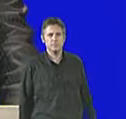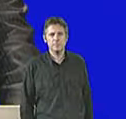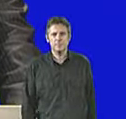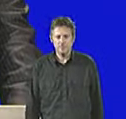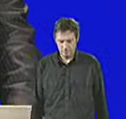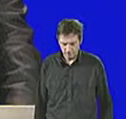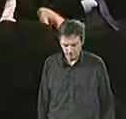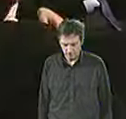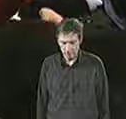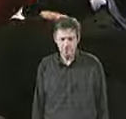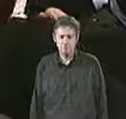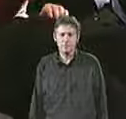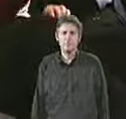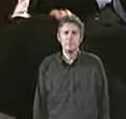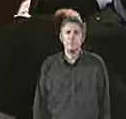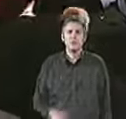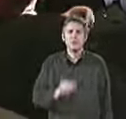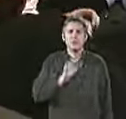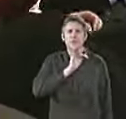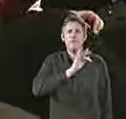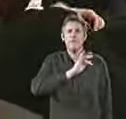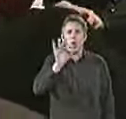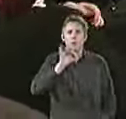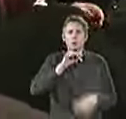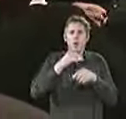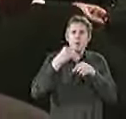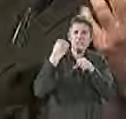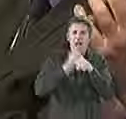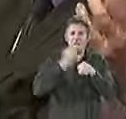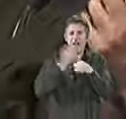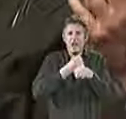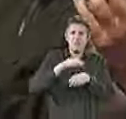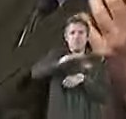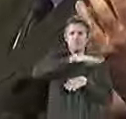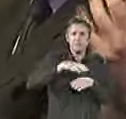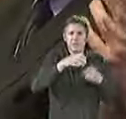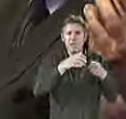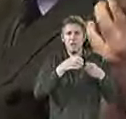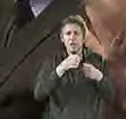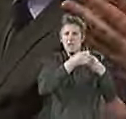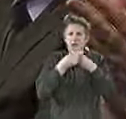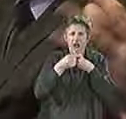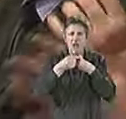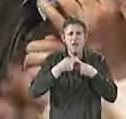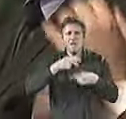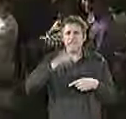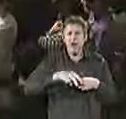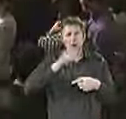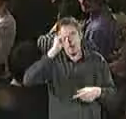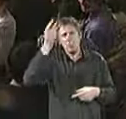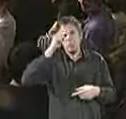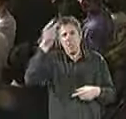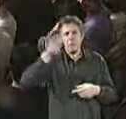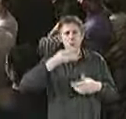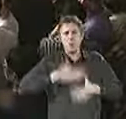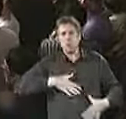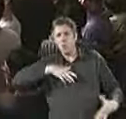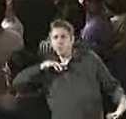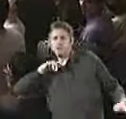Pour la France qui travaille, cela sera un changement profond des habitudes et des